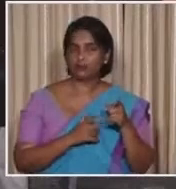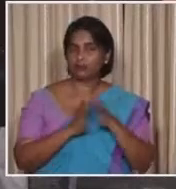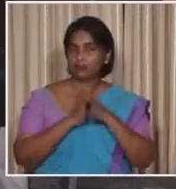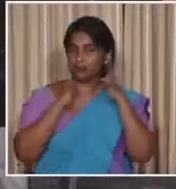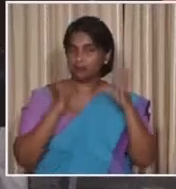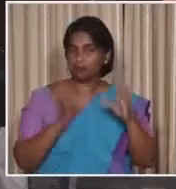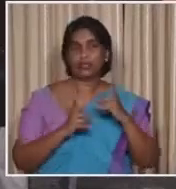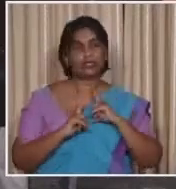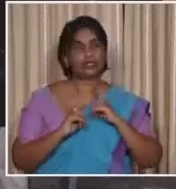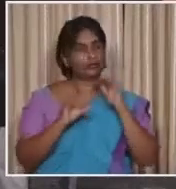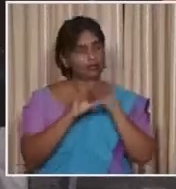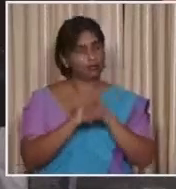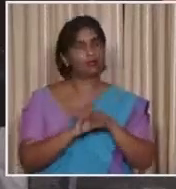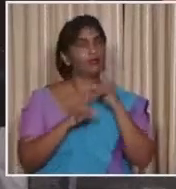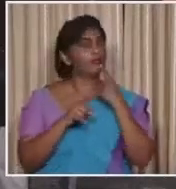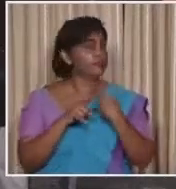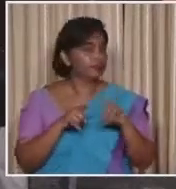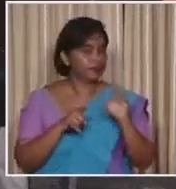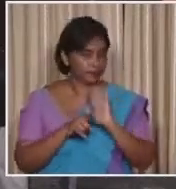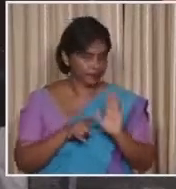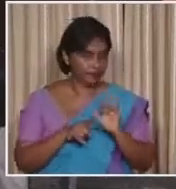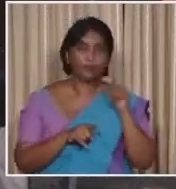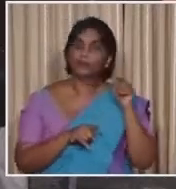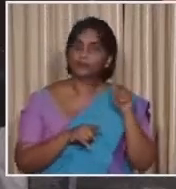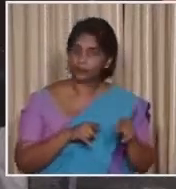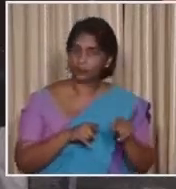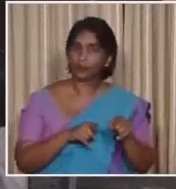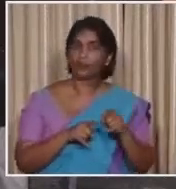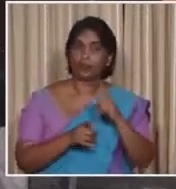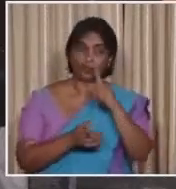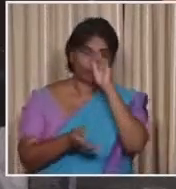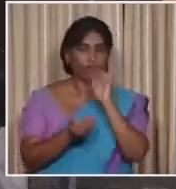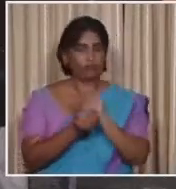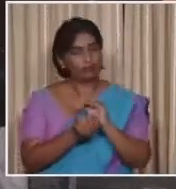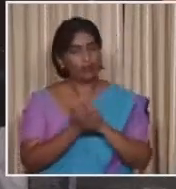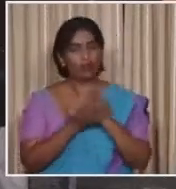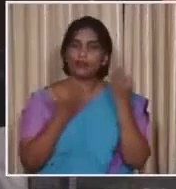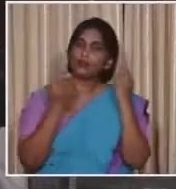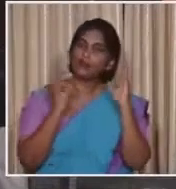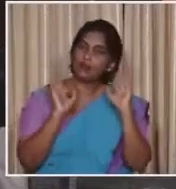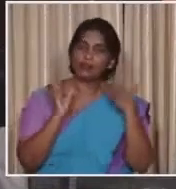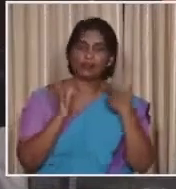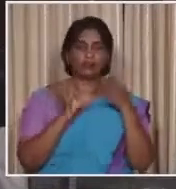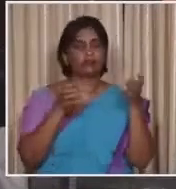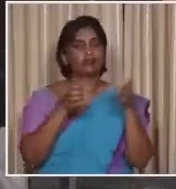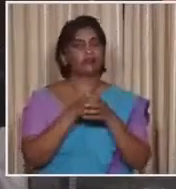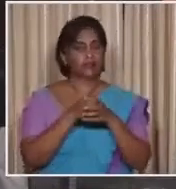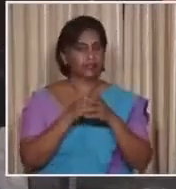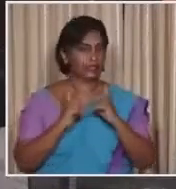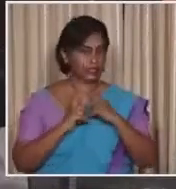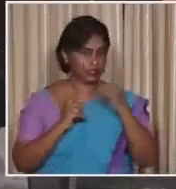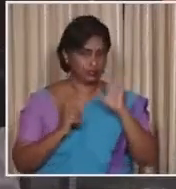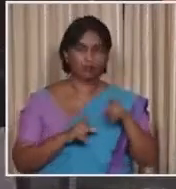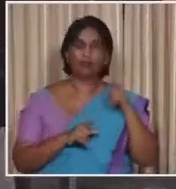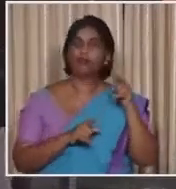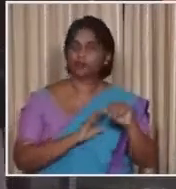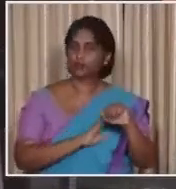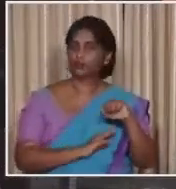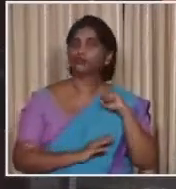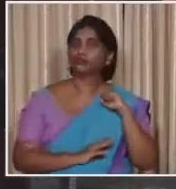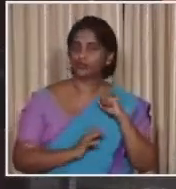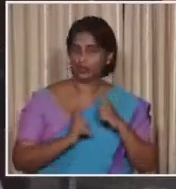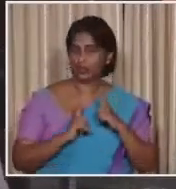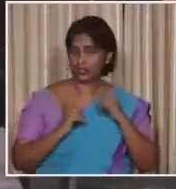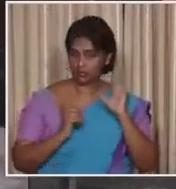ามัลอวรกัลังเกปาดกับปากบุ๋มสุดันติระมาขบุ๋มเอ็นบาลมาขบุ๋มกูดะวันดูคนดี